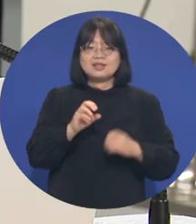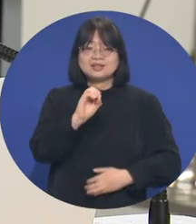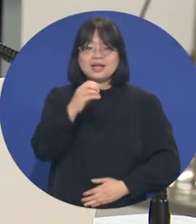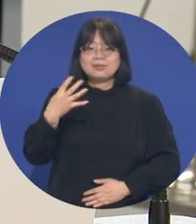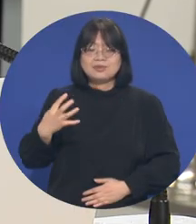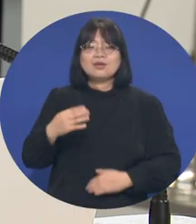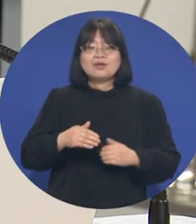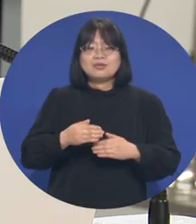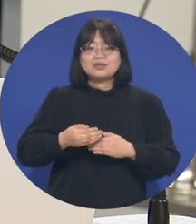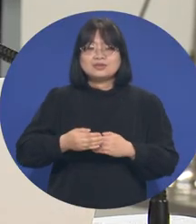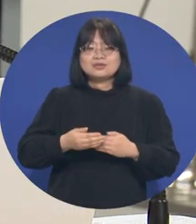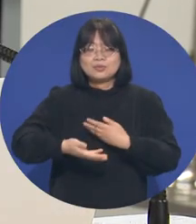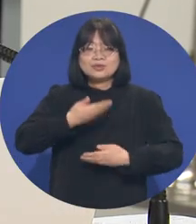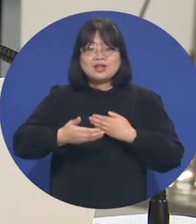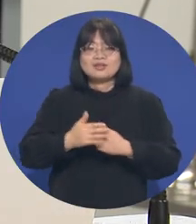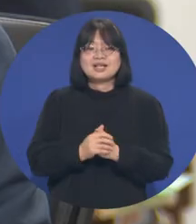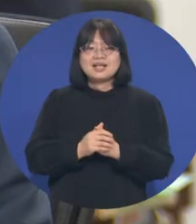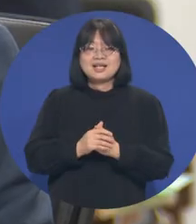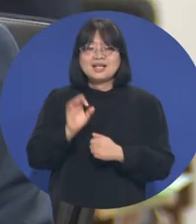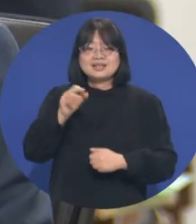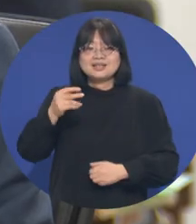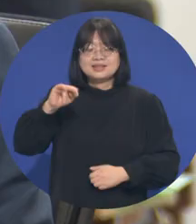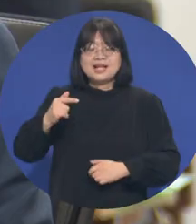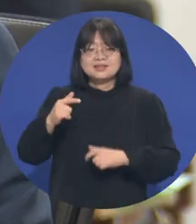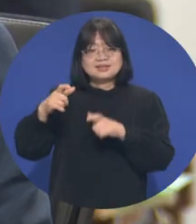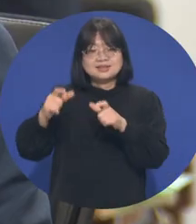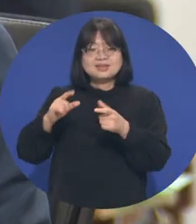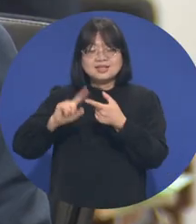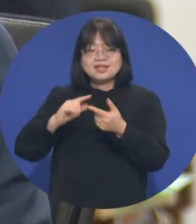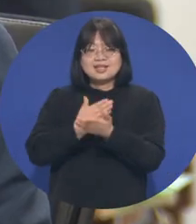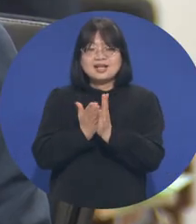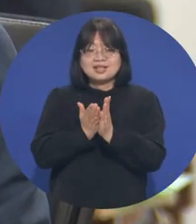양평고속도로, 일산대교 무료화 등 다양한 질의가 나왔고